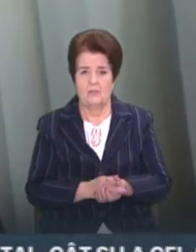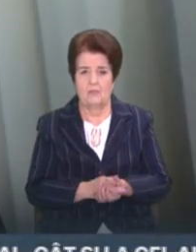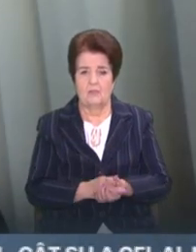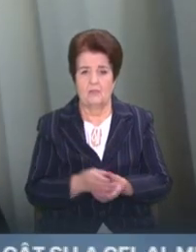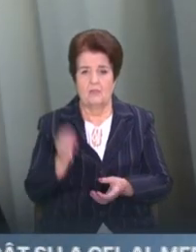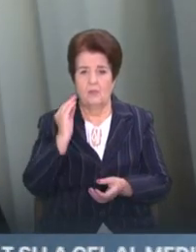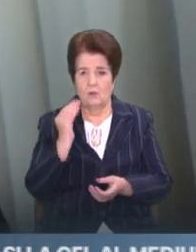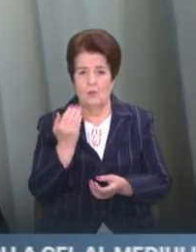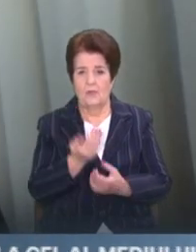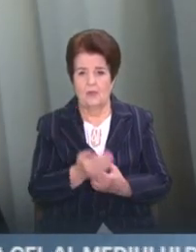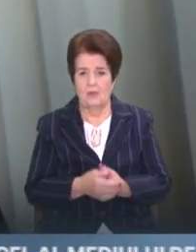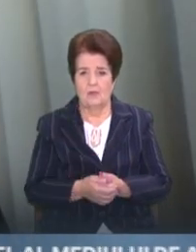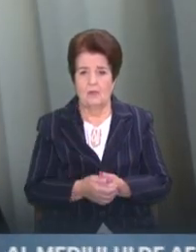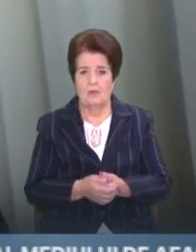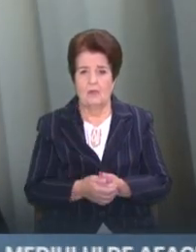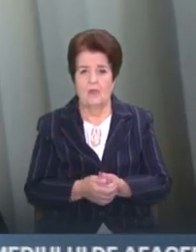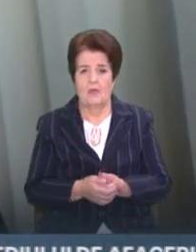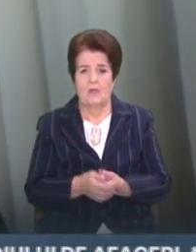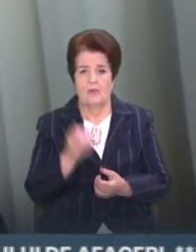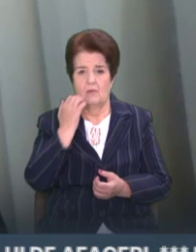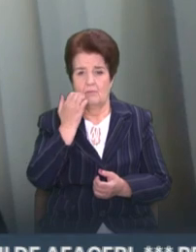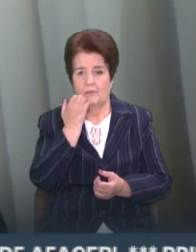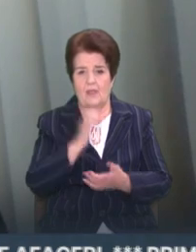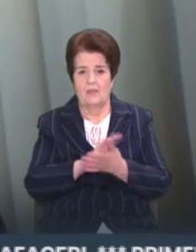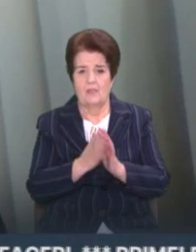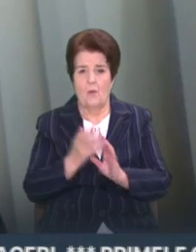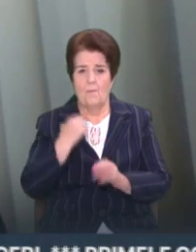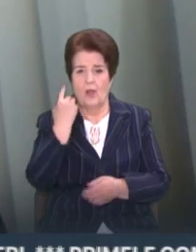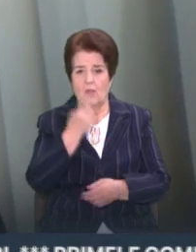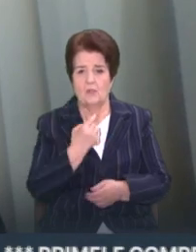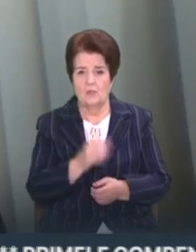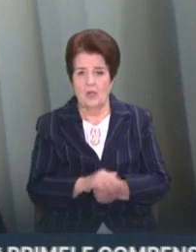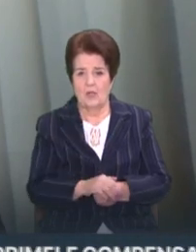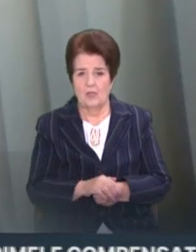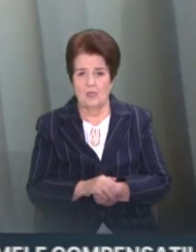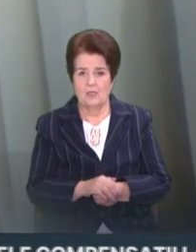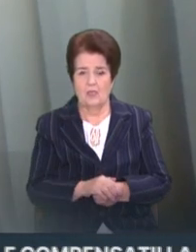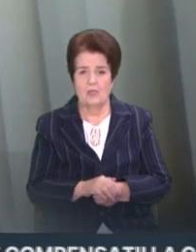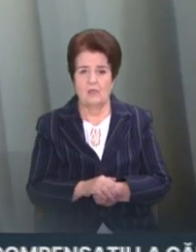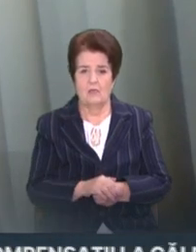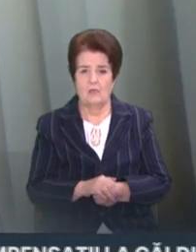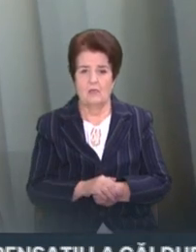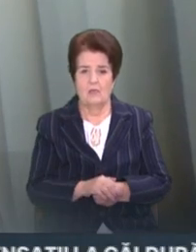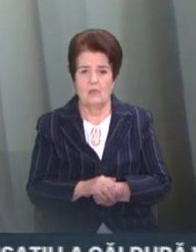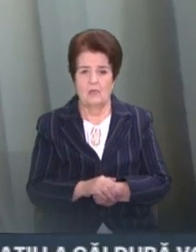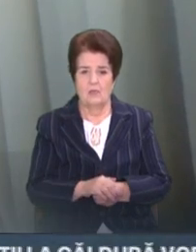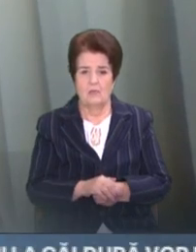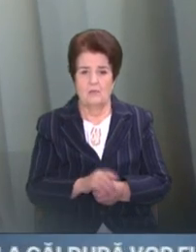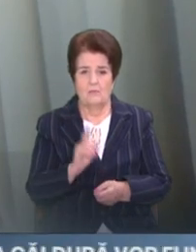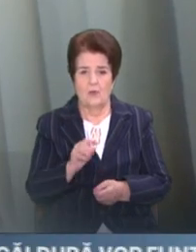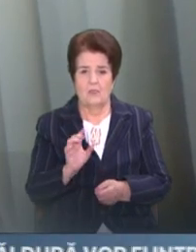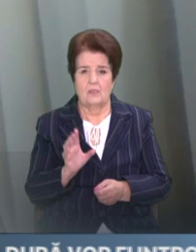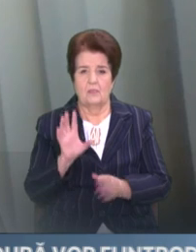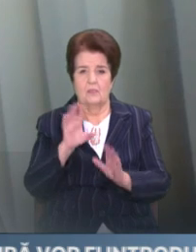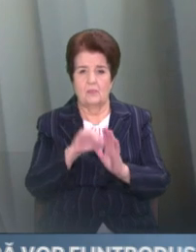mea. Federația Rusă, desigur că își dă seama că Republica Moldova sau observă progresele pe care le obține